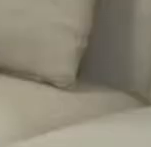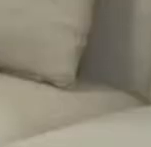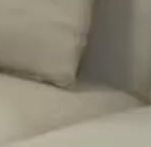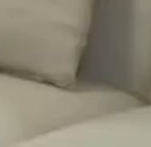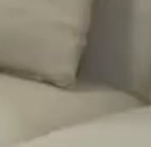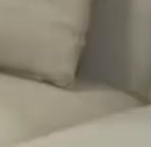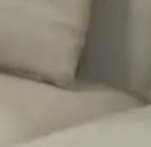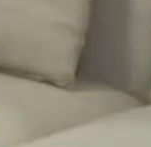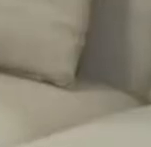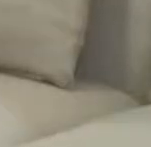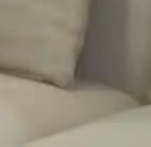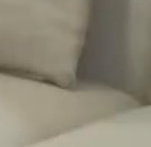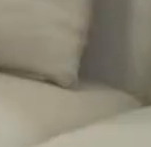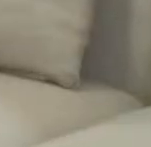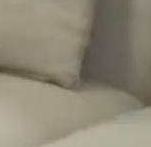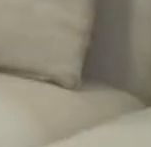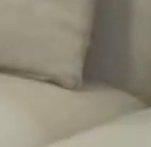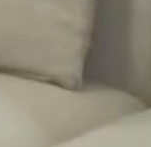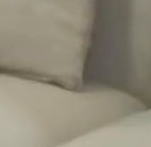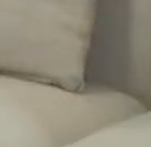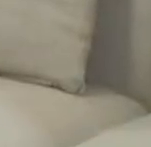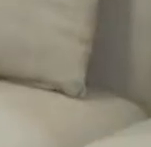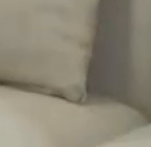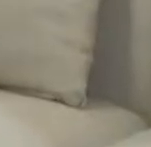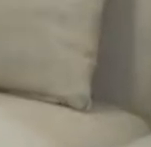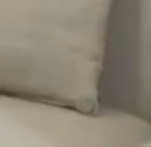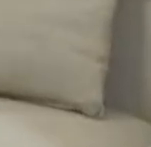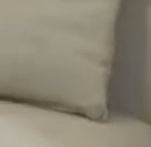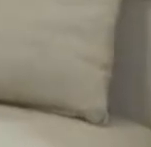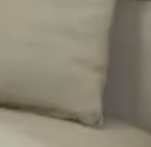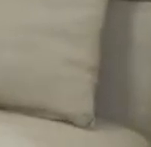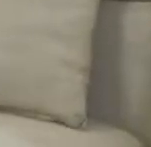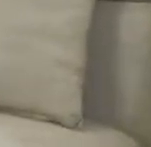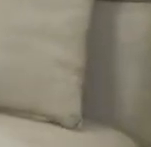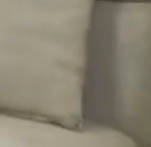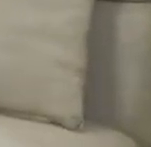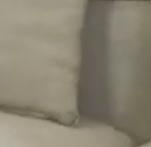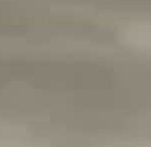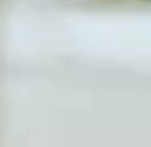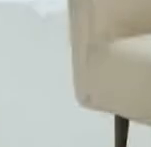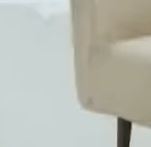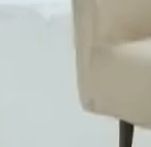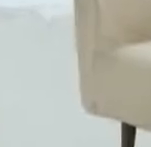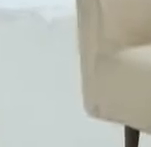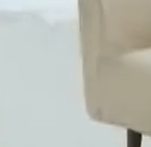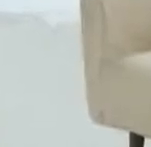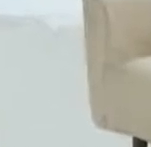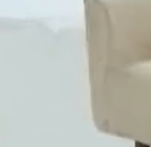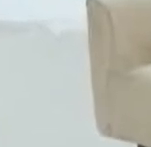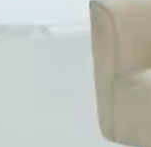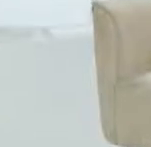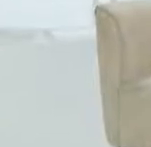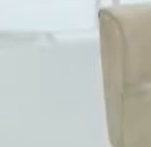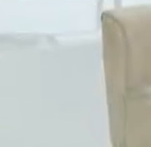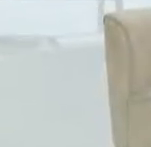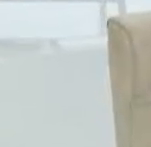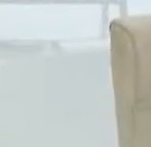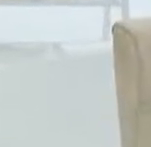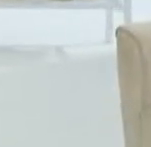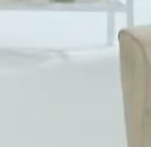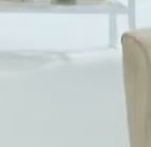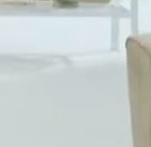klinik, dipastikan keamanan, khasiat, dan mutunya oleh Badan POM dan para ahli. Tetap memakai masker, menjaga